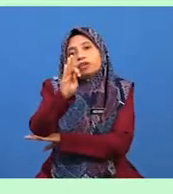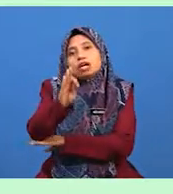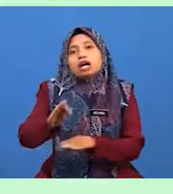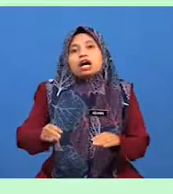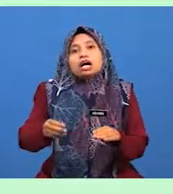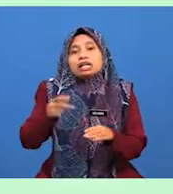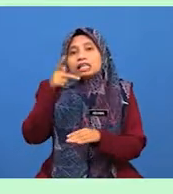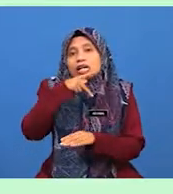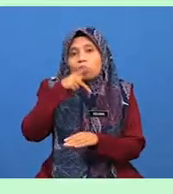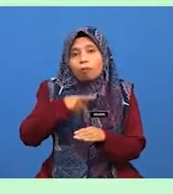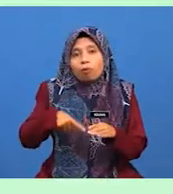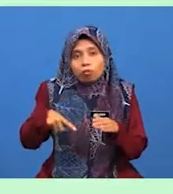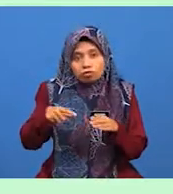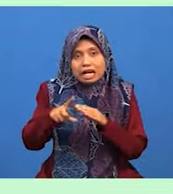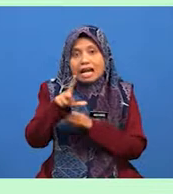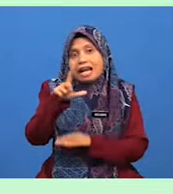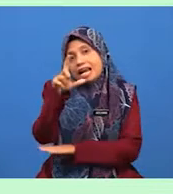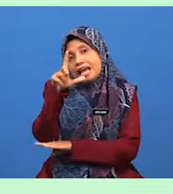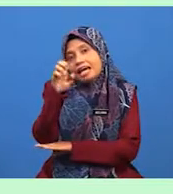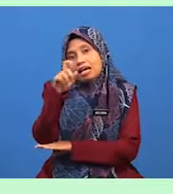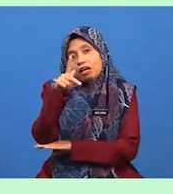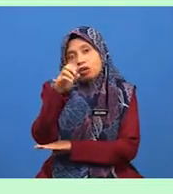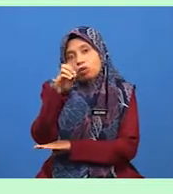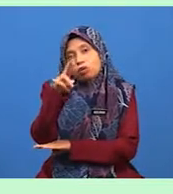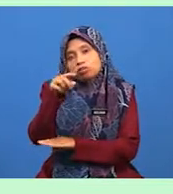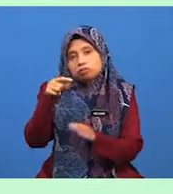lekor direbus oleh nenek.